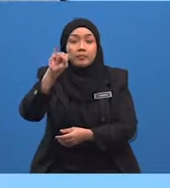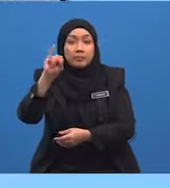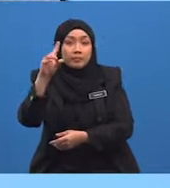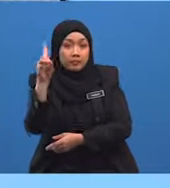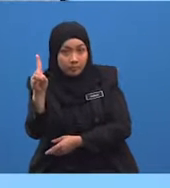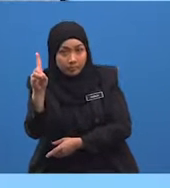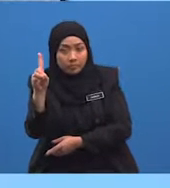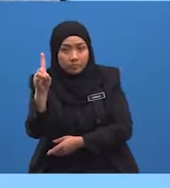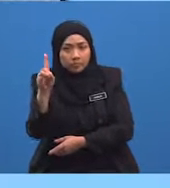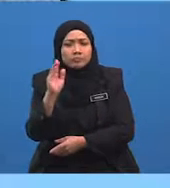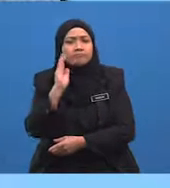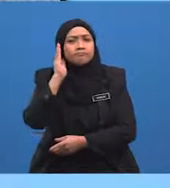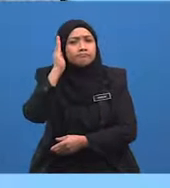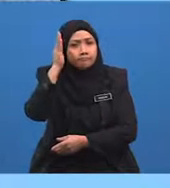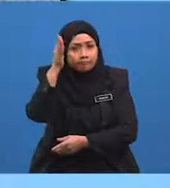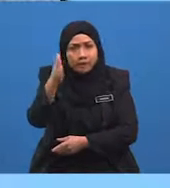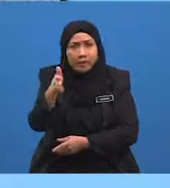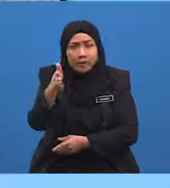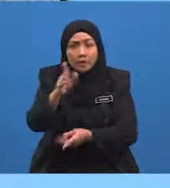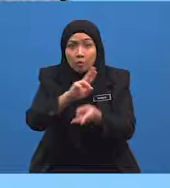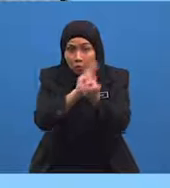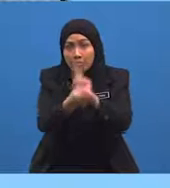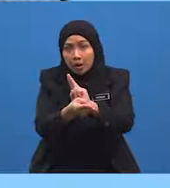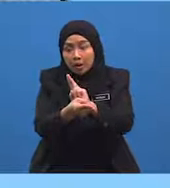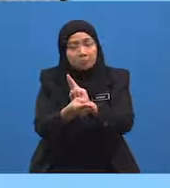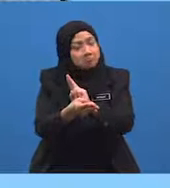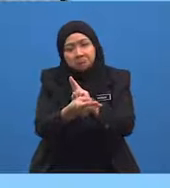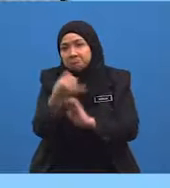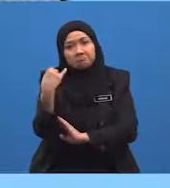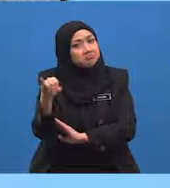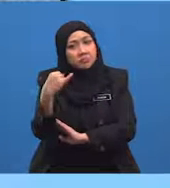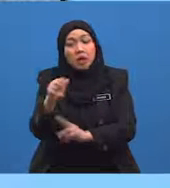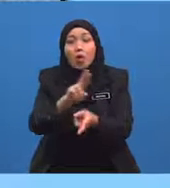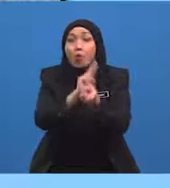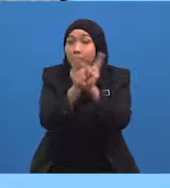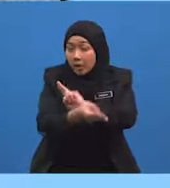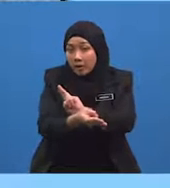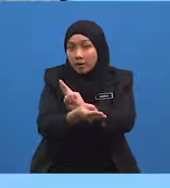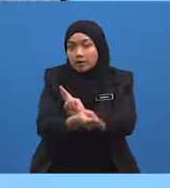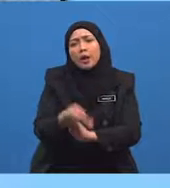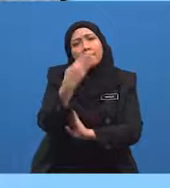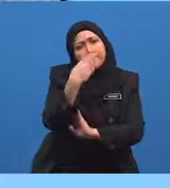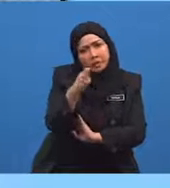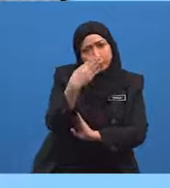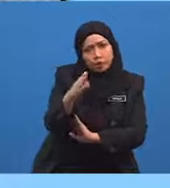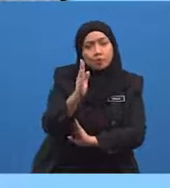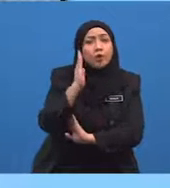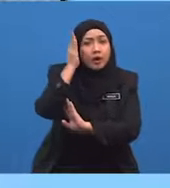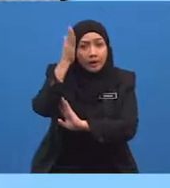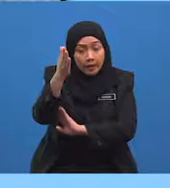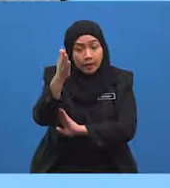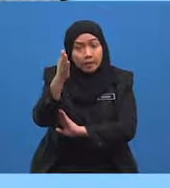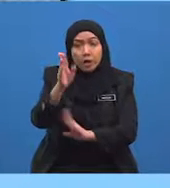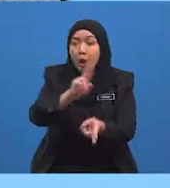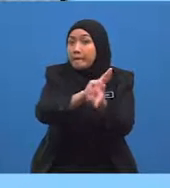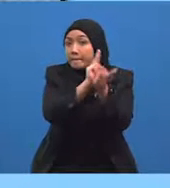kertas litmus biru tidak akan berubah. Kertas litmus biru hanya akan berubah